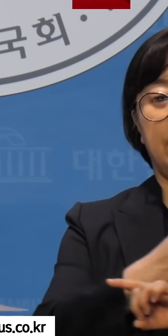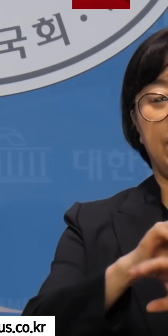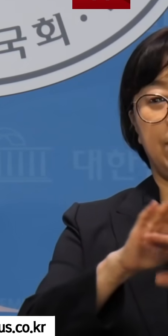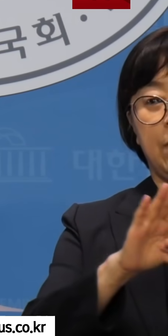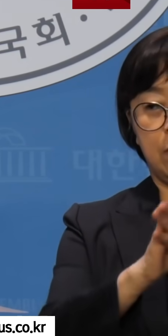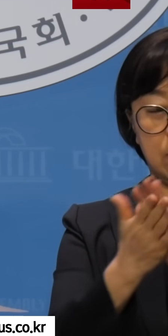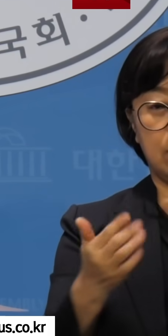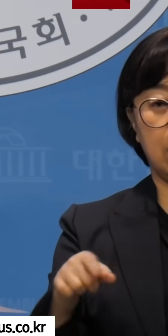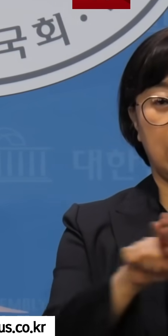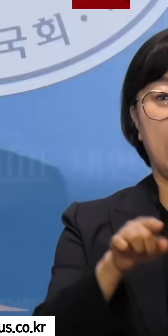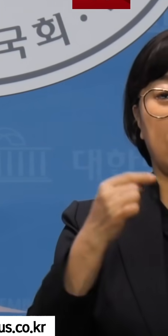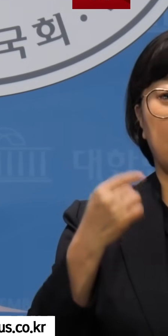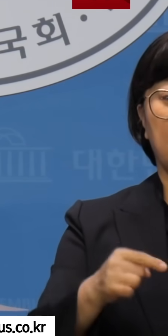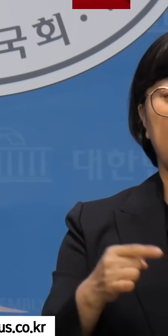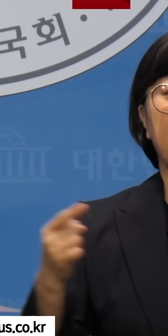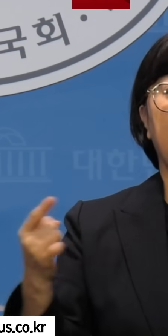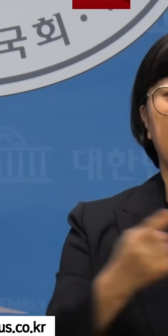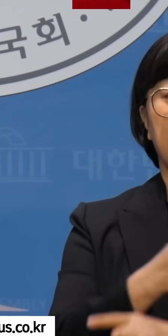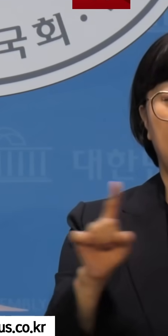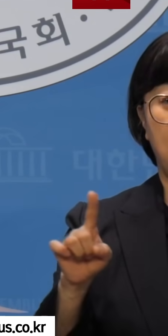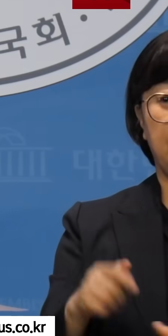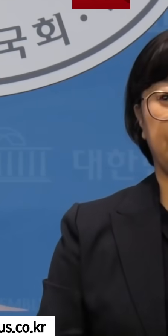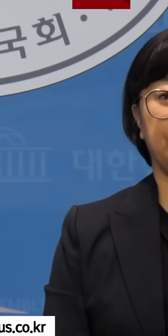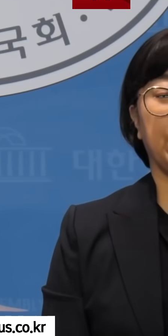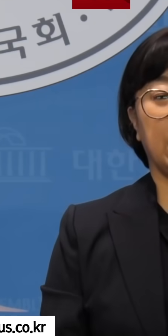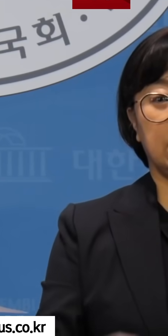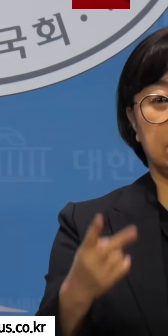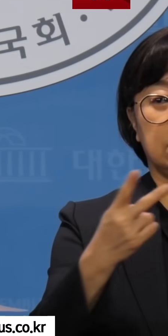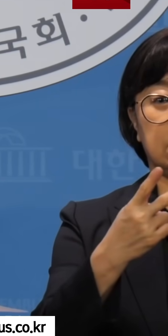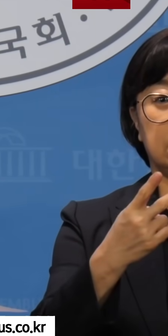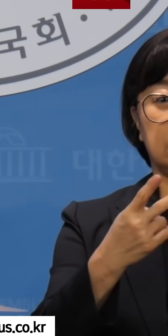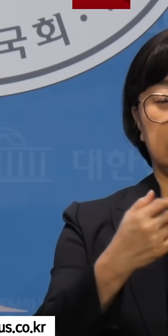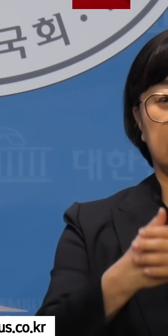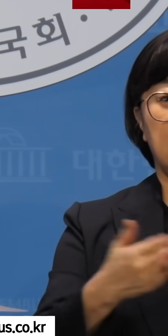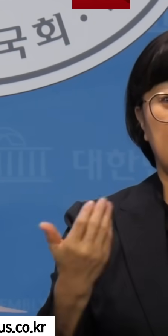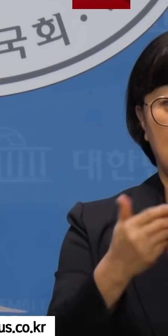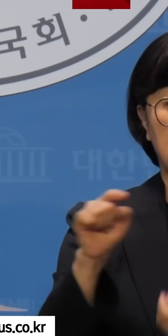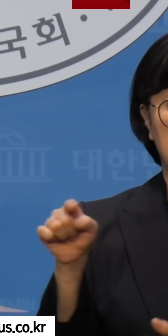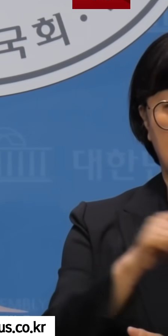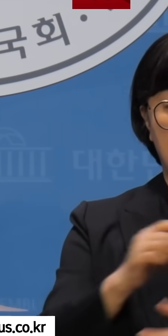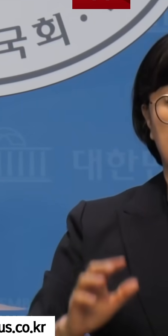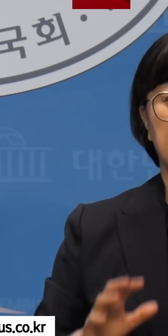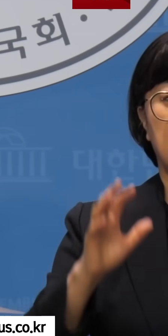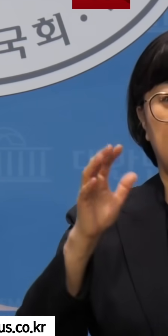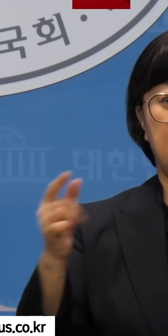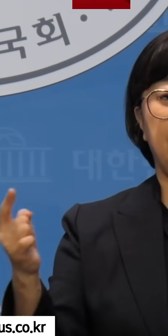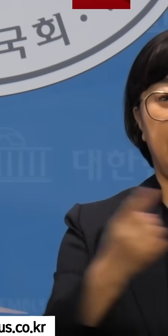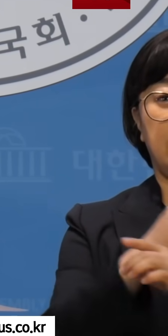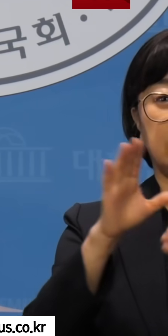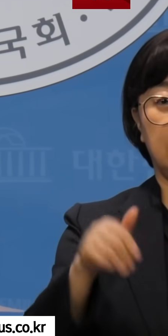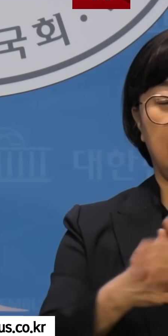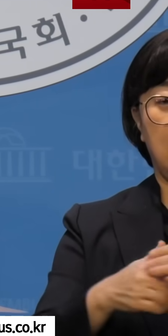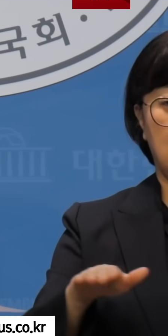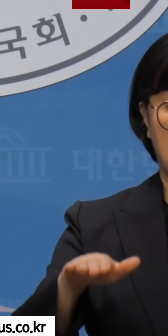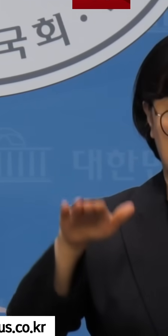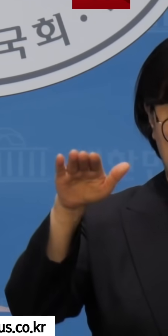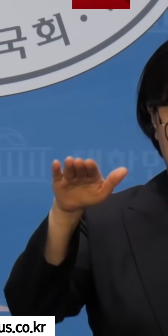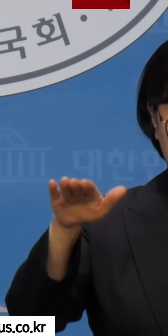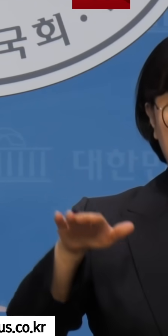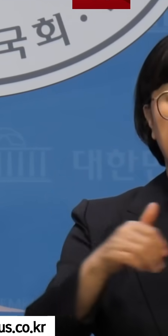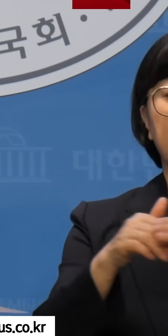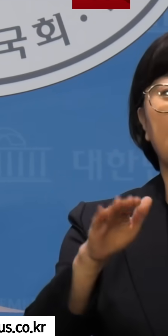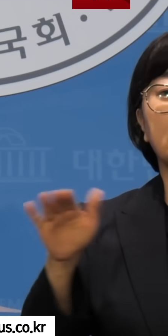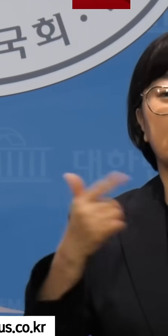대응하려면 교육은 어떻게 바뀌어야 하는가? 둘째, 양극화와 글로벌 대전환 속에서 격차와 불평등을